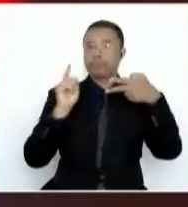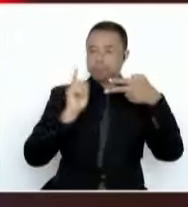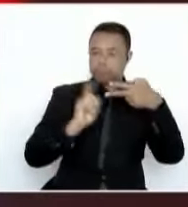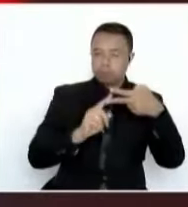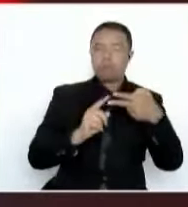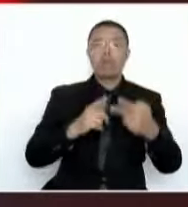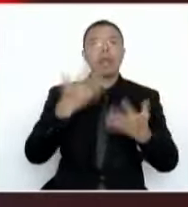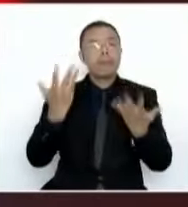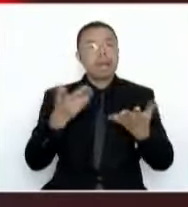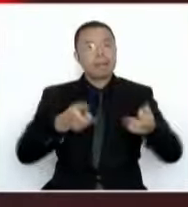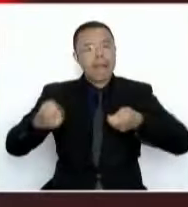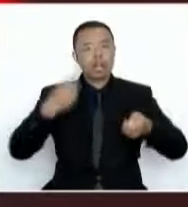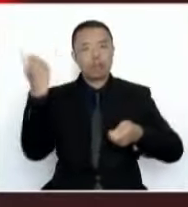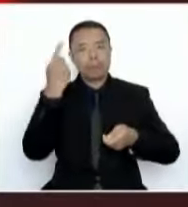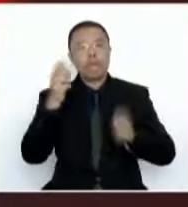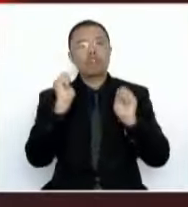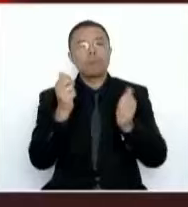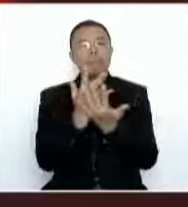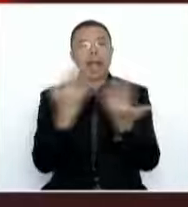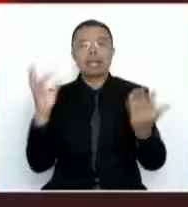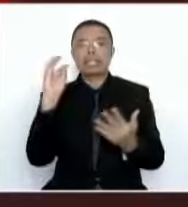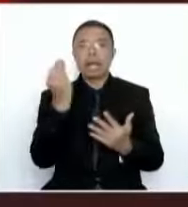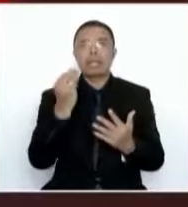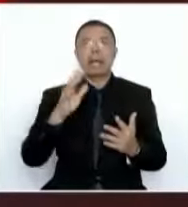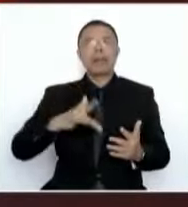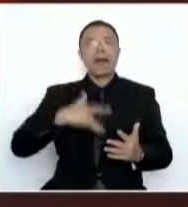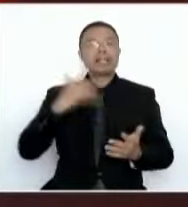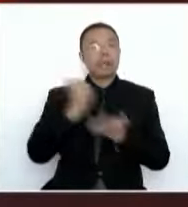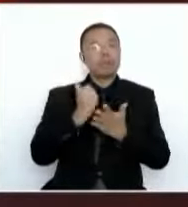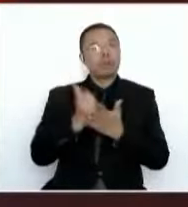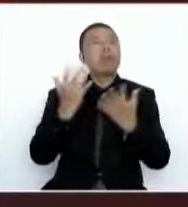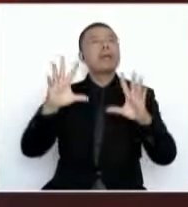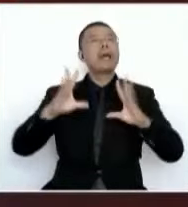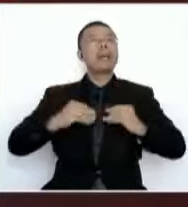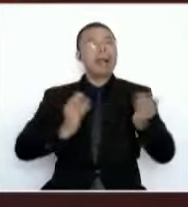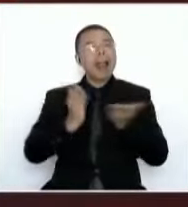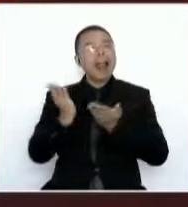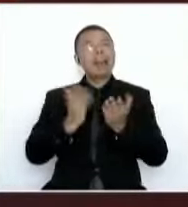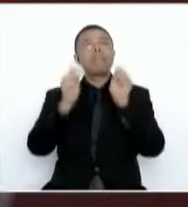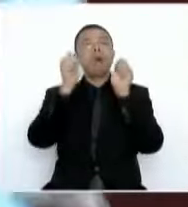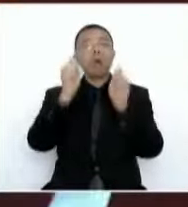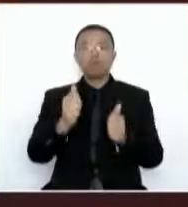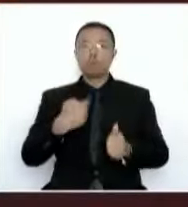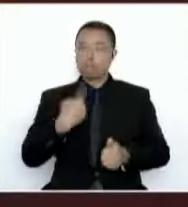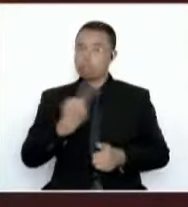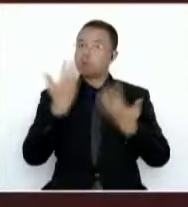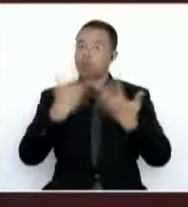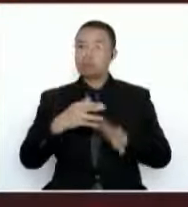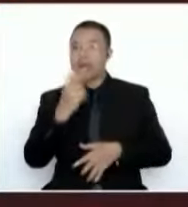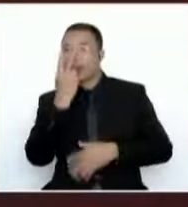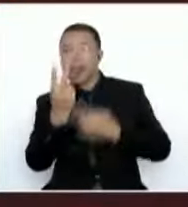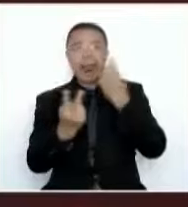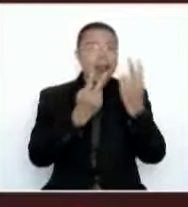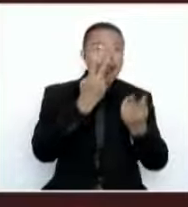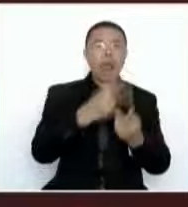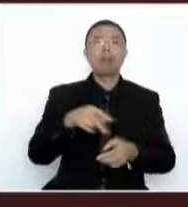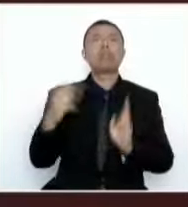Pengelolaan pemerintahan ini agar rakyat Jakarta merasa benar-benar dilayani dengan baik kami sudah berkeliling dan masih banyak